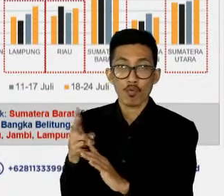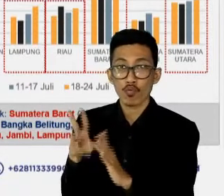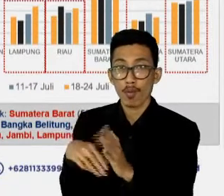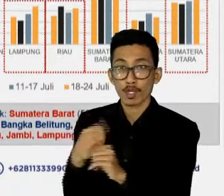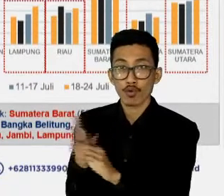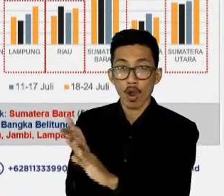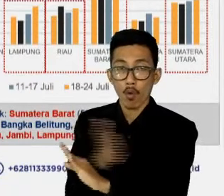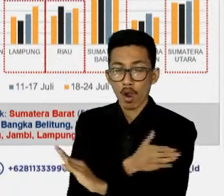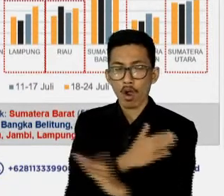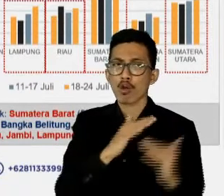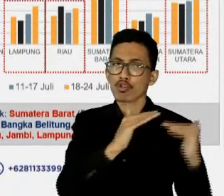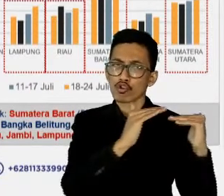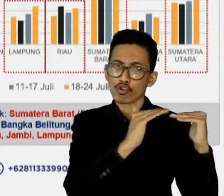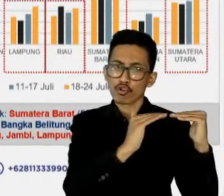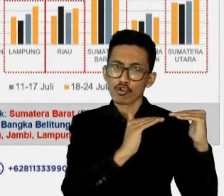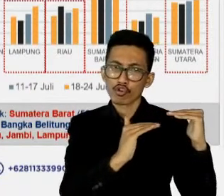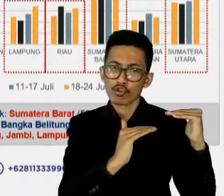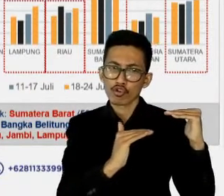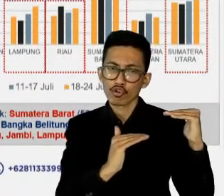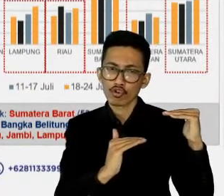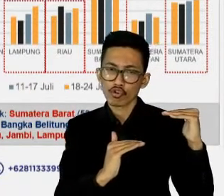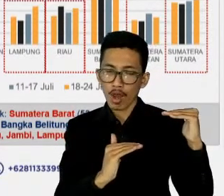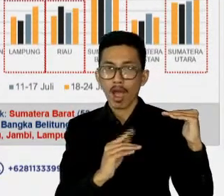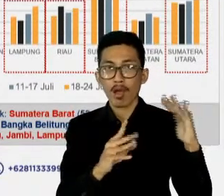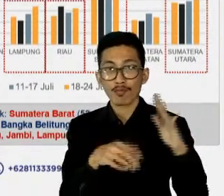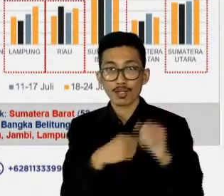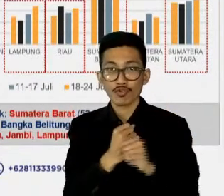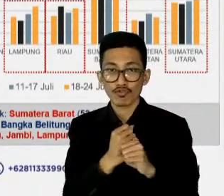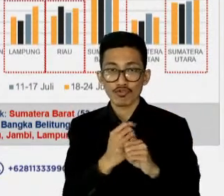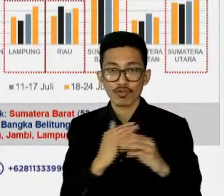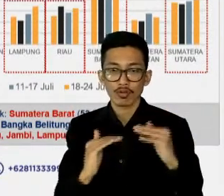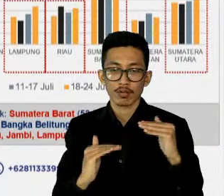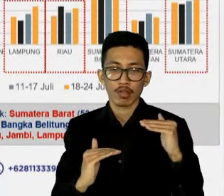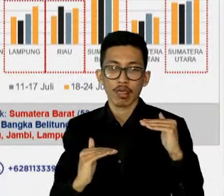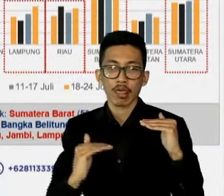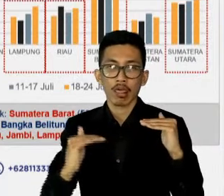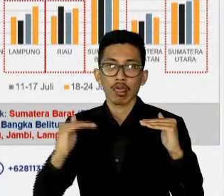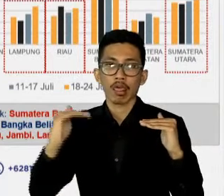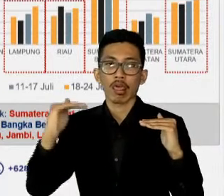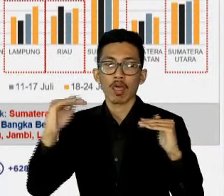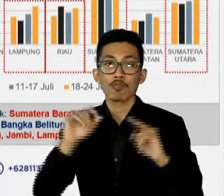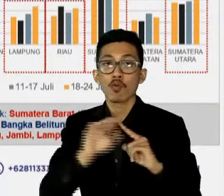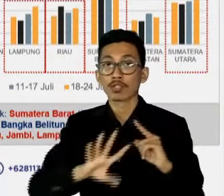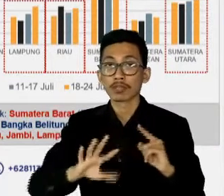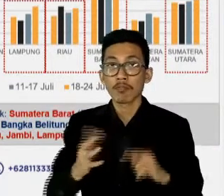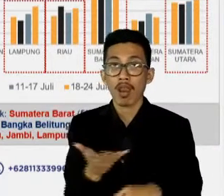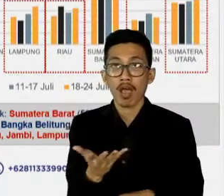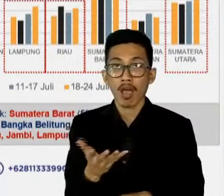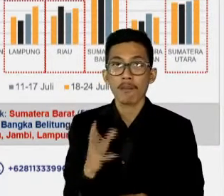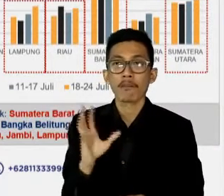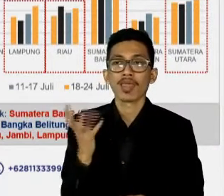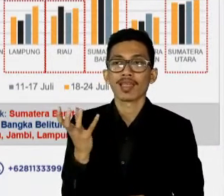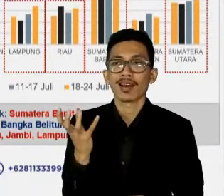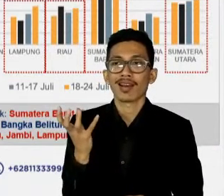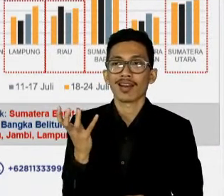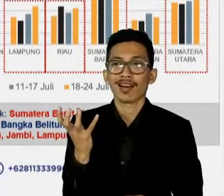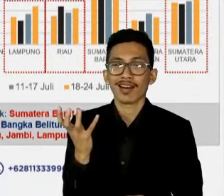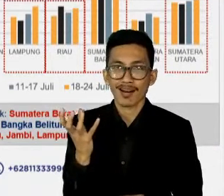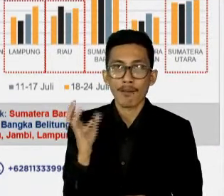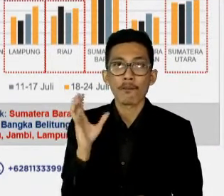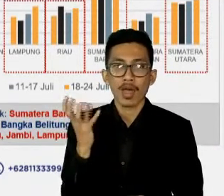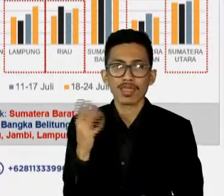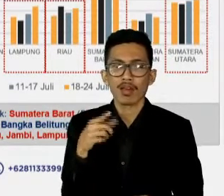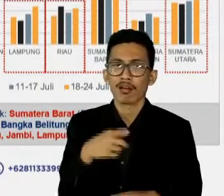nih. Bagus. Kemudian pekan terakhir ada sedikit naik, yaitu di Provinsi Banten. Dan kalau kita lihat juga dalam menggunakan masker,